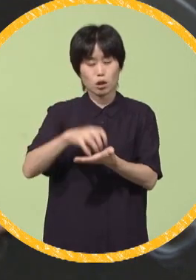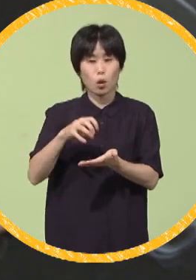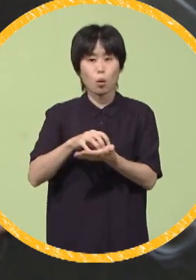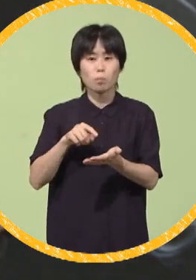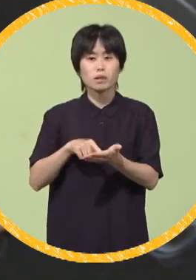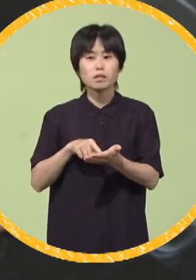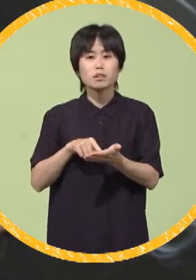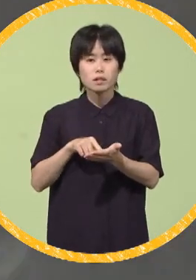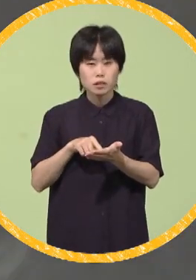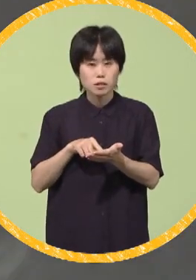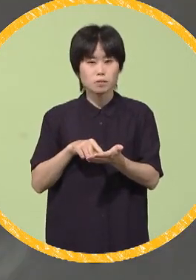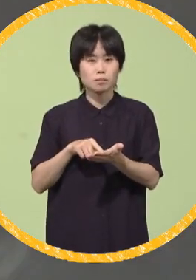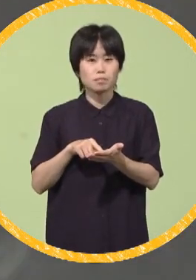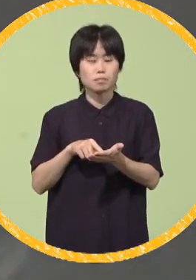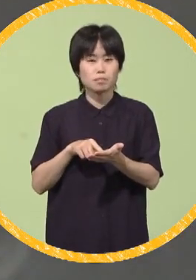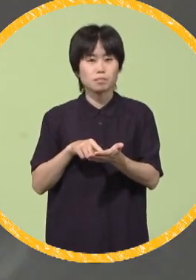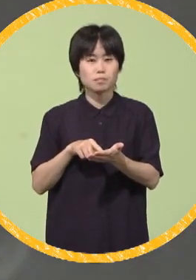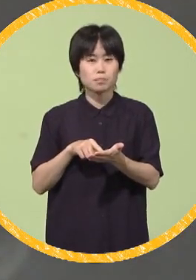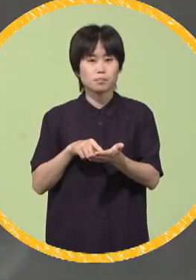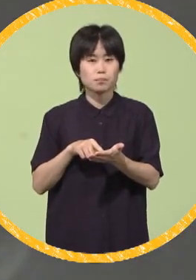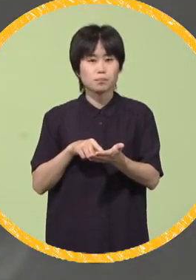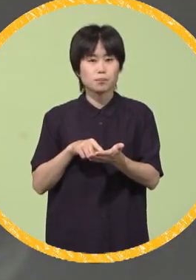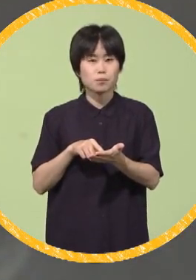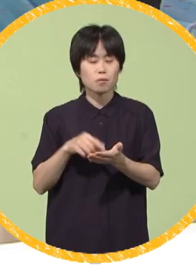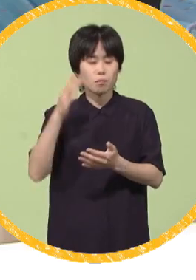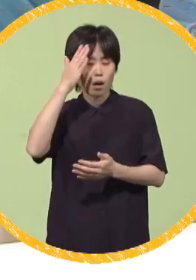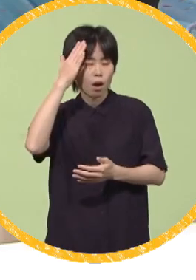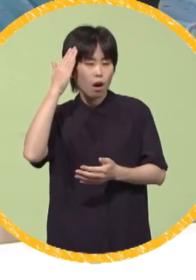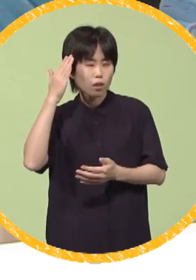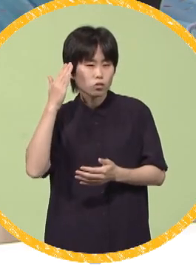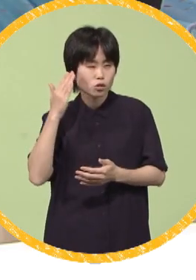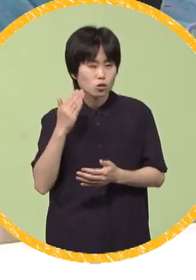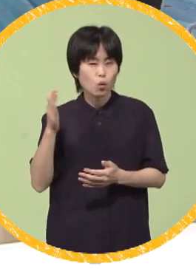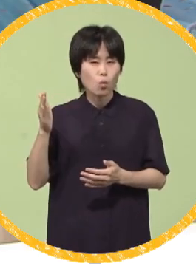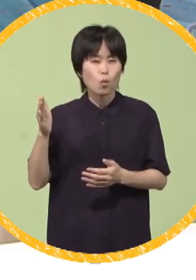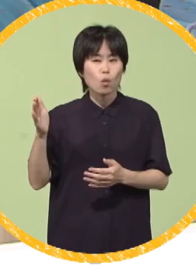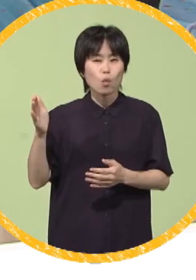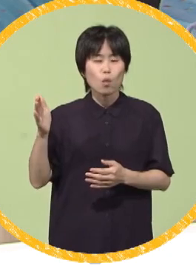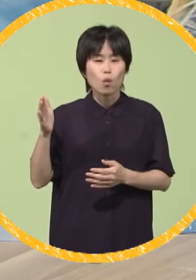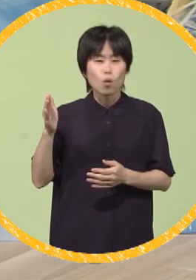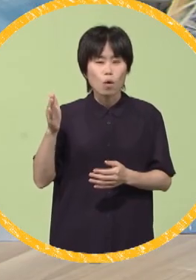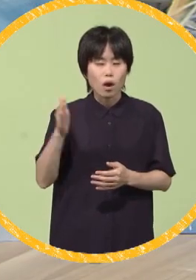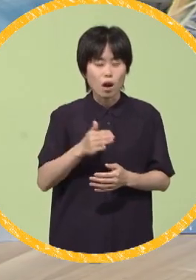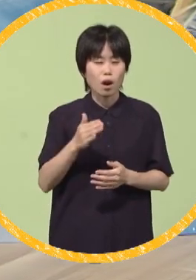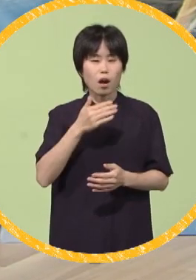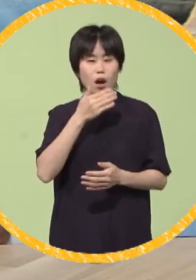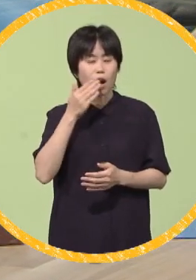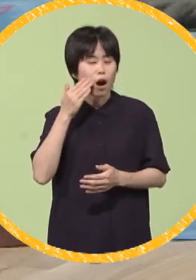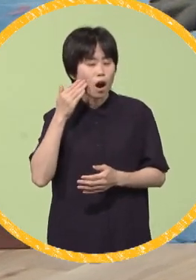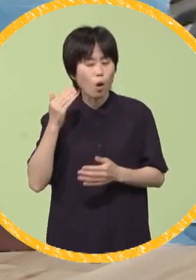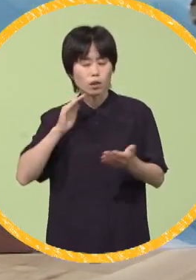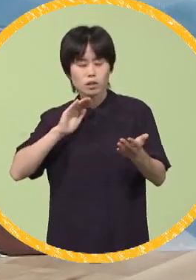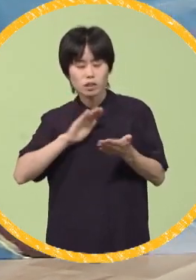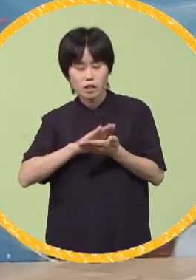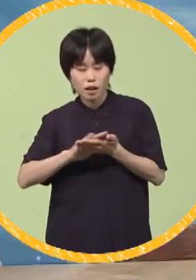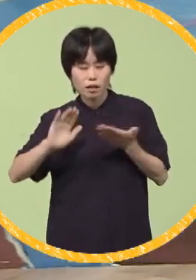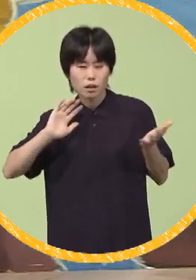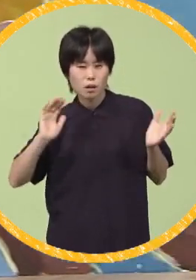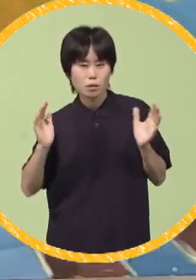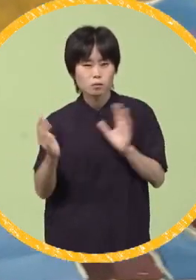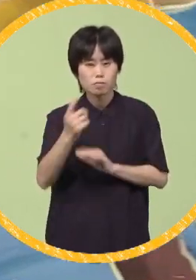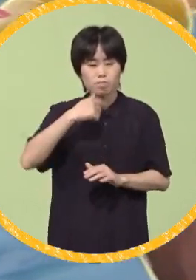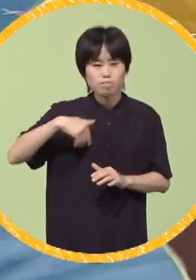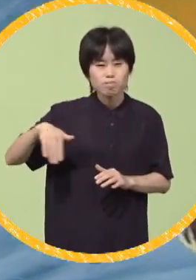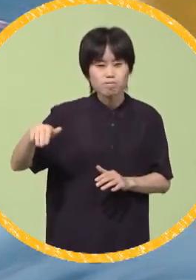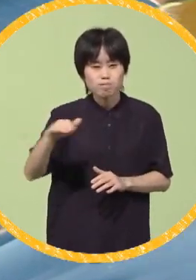ね。 じゃあこのもう真っ黒い海からこの綺麗な海にしていくのはもう私たち次第だよっていうメッセージが